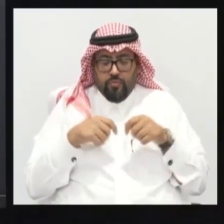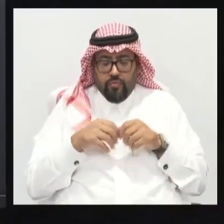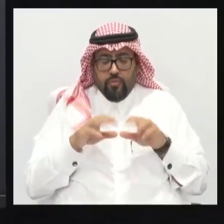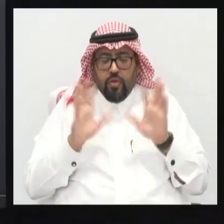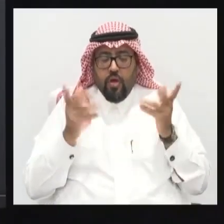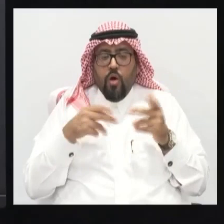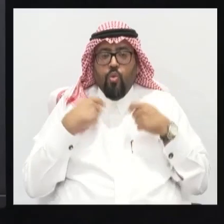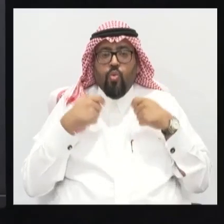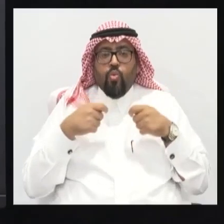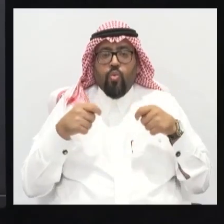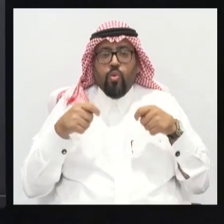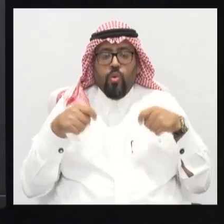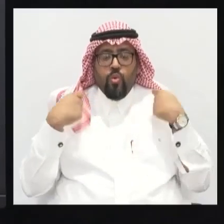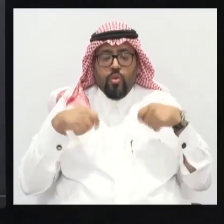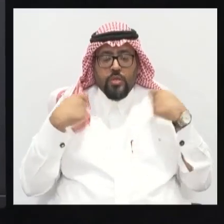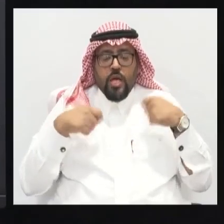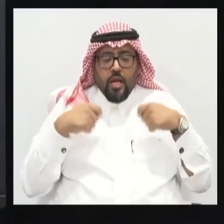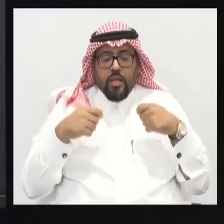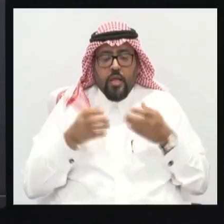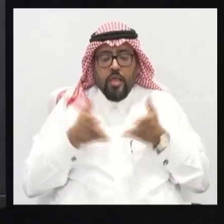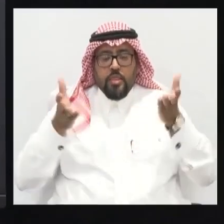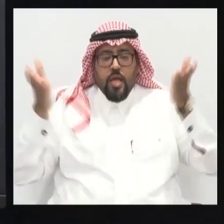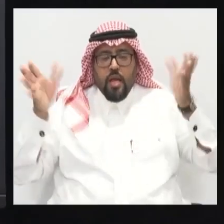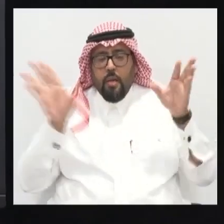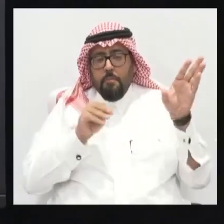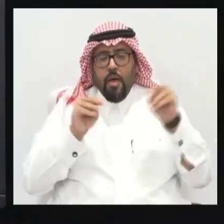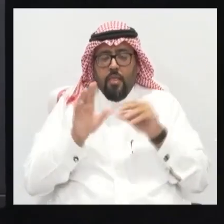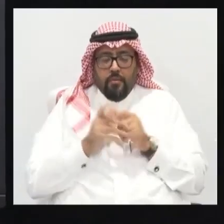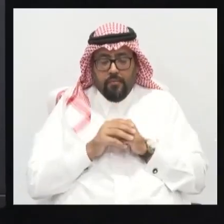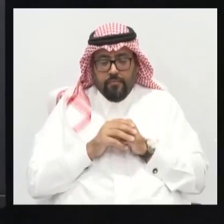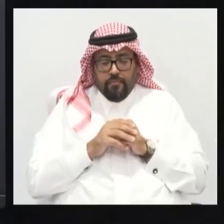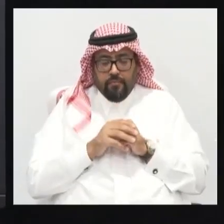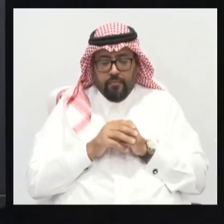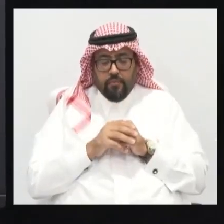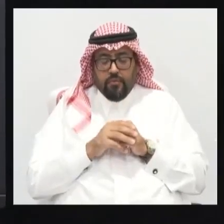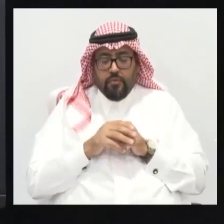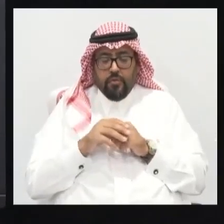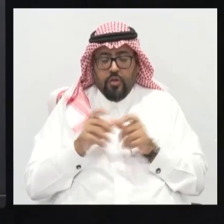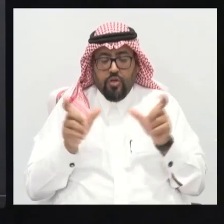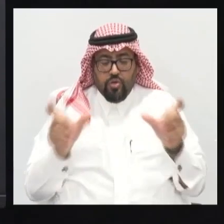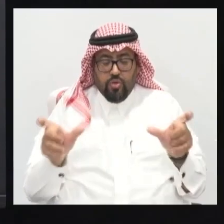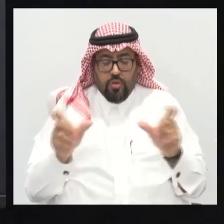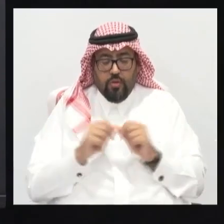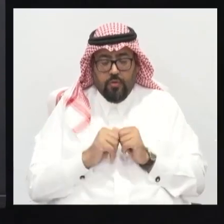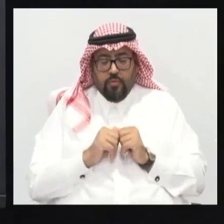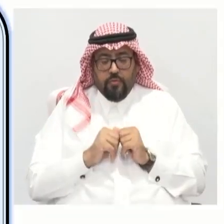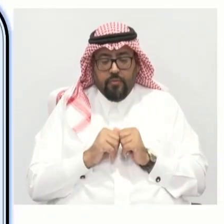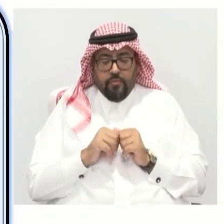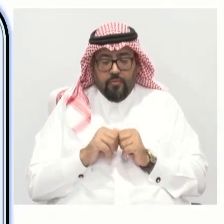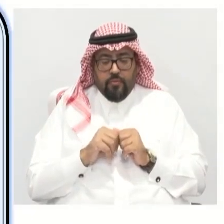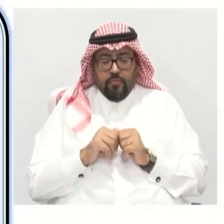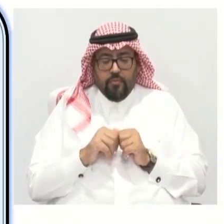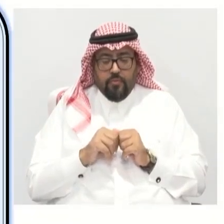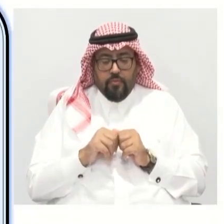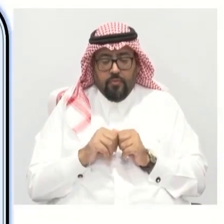كثيره لوزاره الداخليه نعدد بعضا منها احسنتم الشرطه ايضا